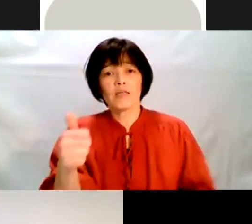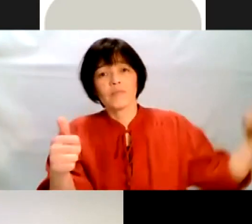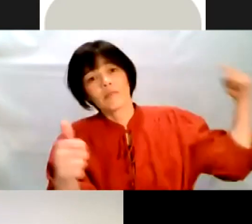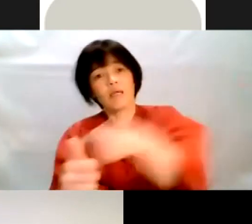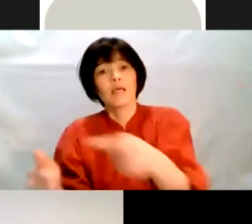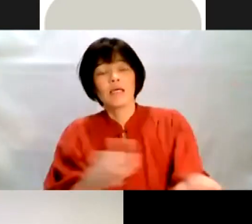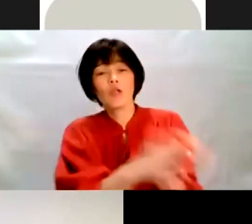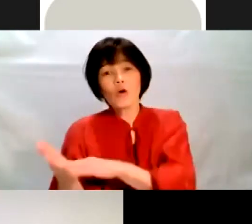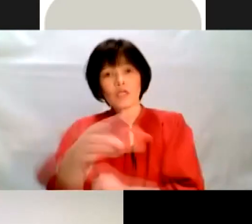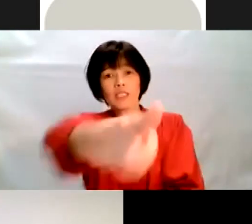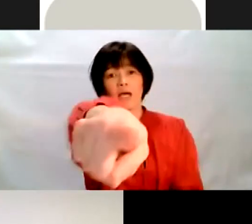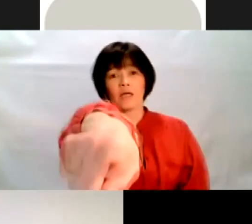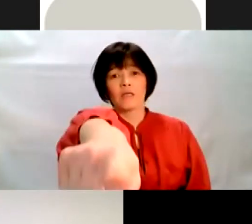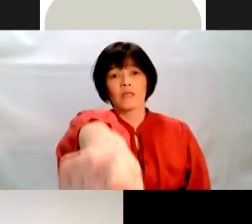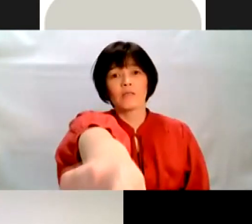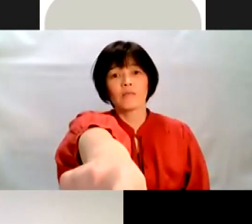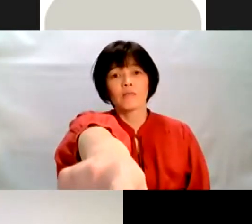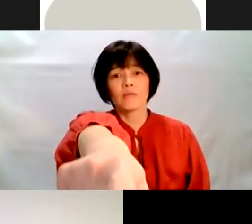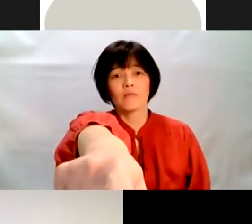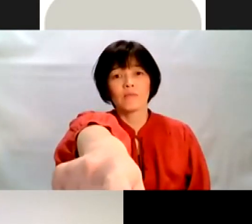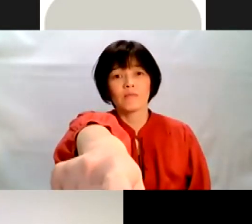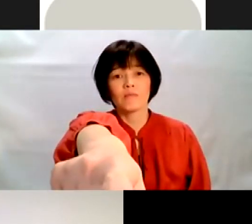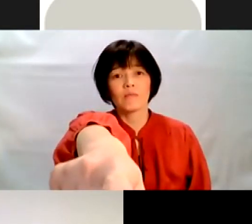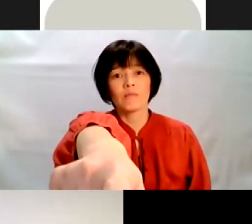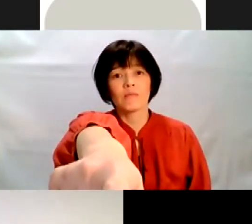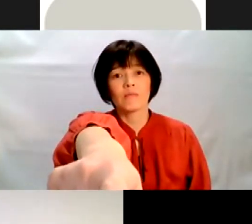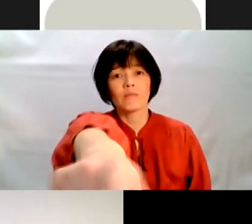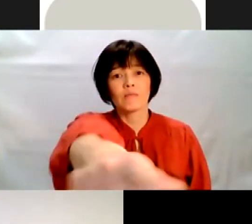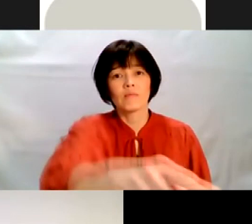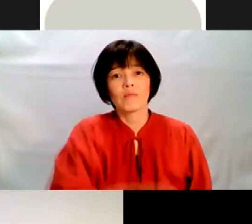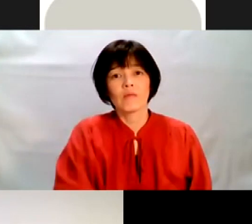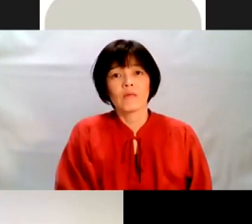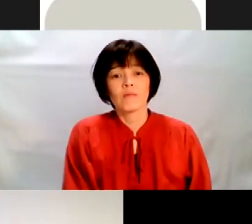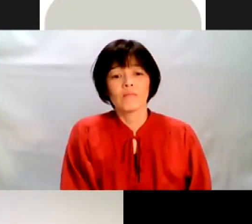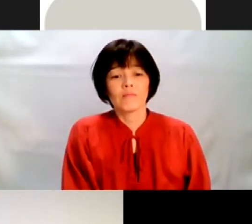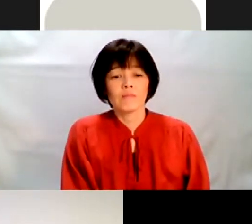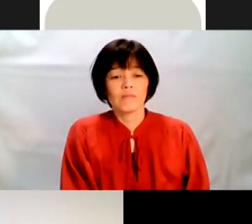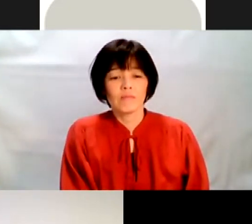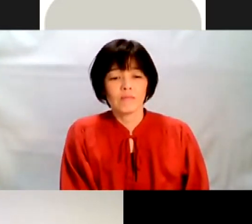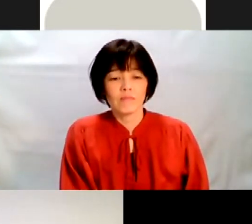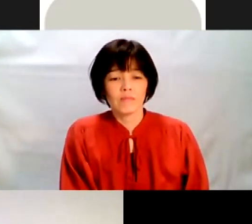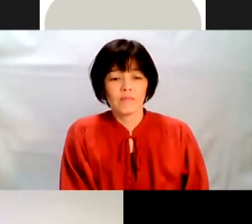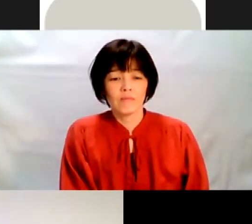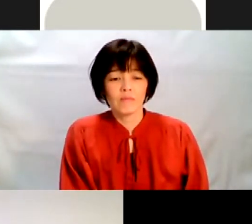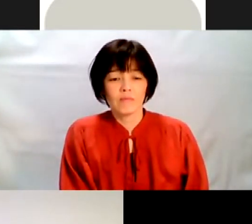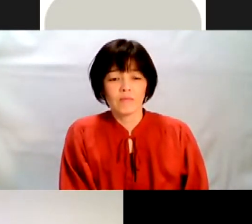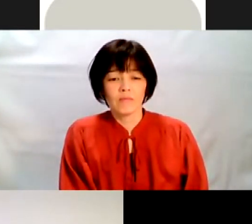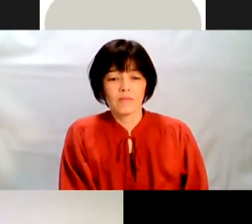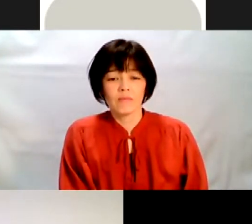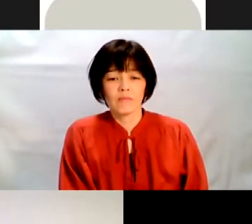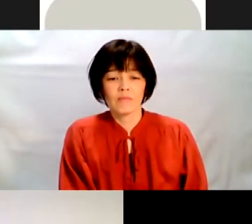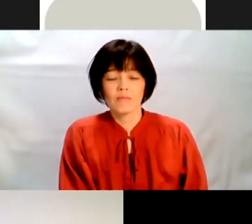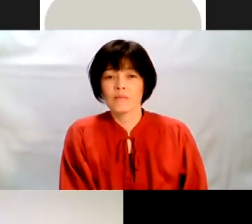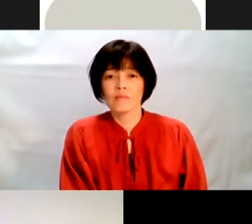お母ちゃん、人殺しや。 人殺しやなんて、そんなこと言うたらあ